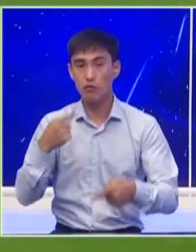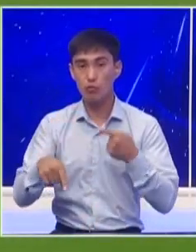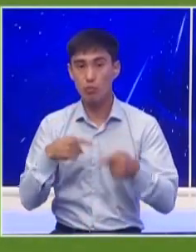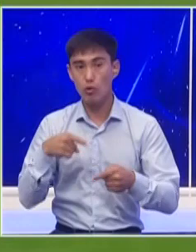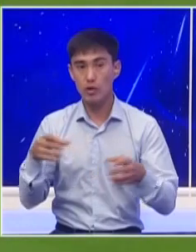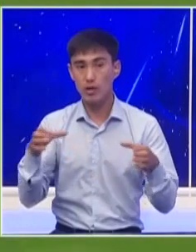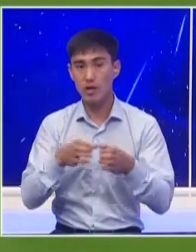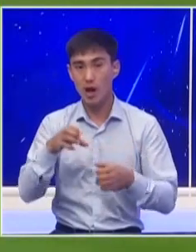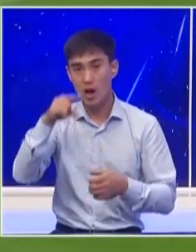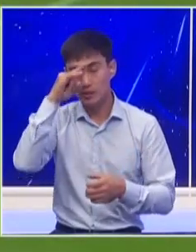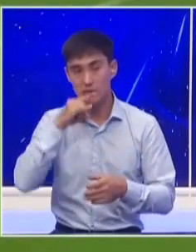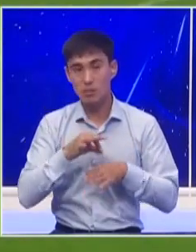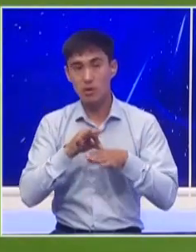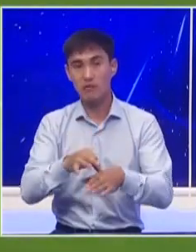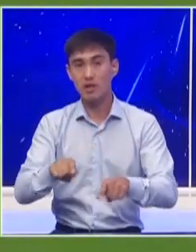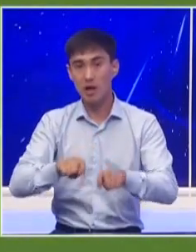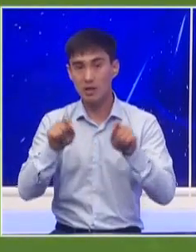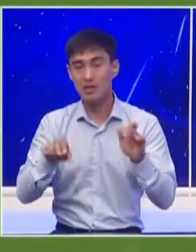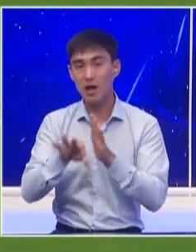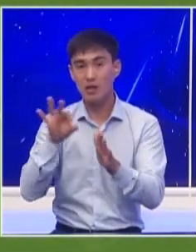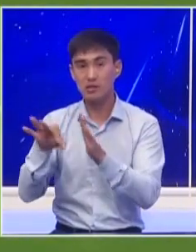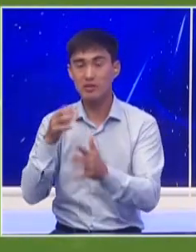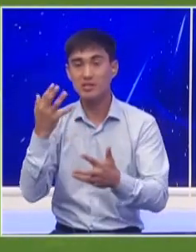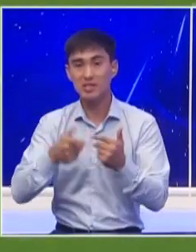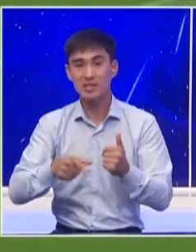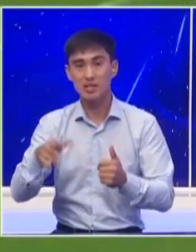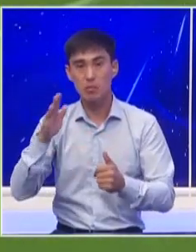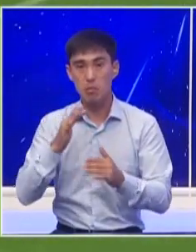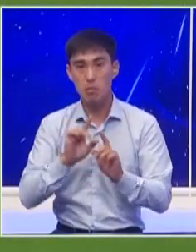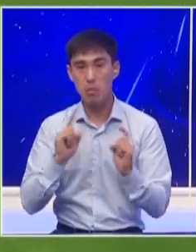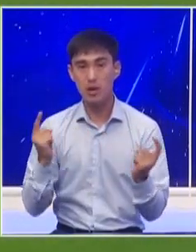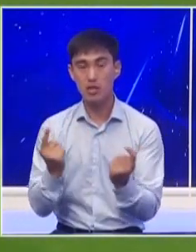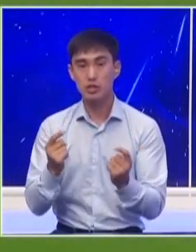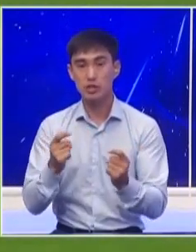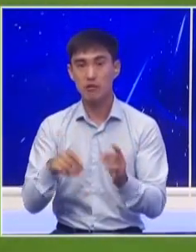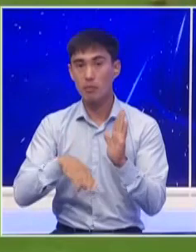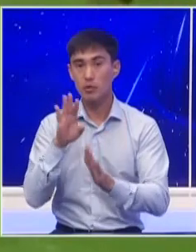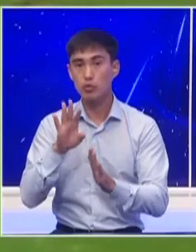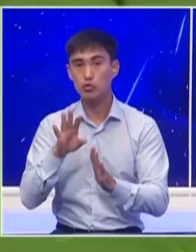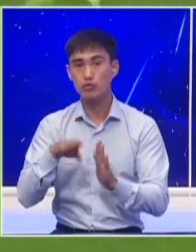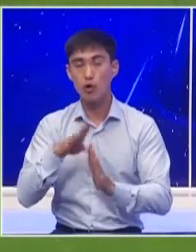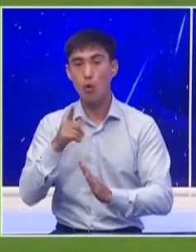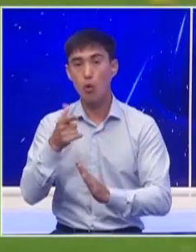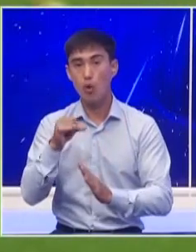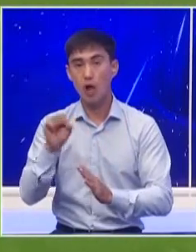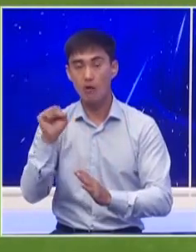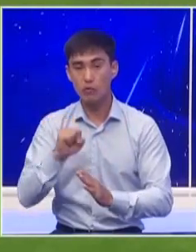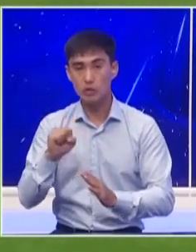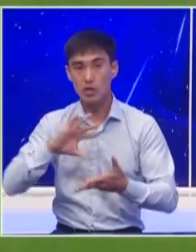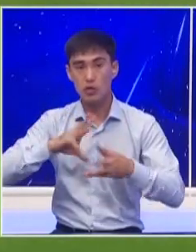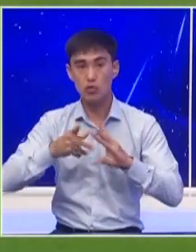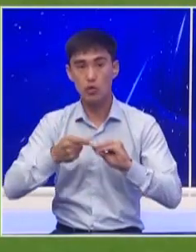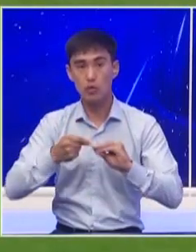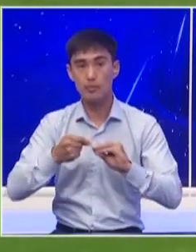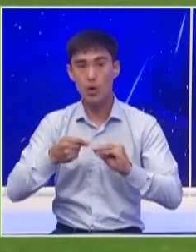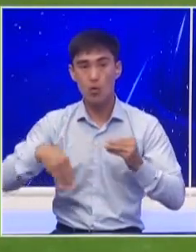футбольная лига Казахстана провела открытое голосование среди болельщиков, чтобы определить автора лучшего гола августа. По его итогам,